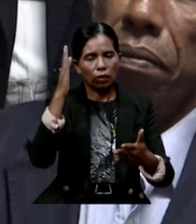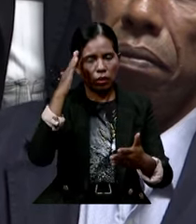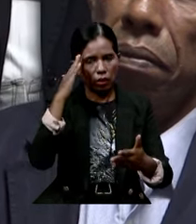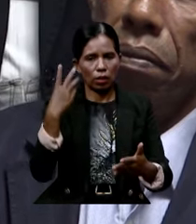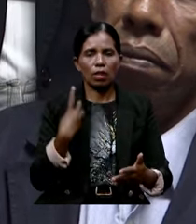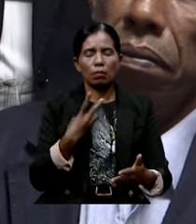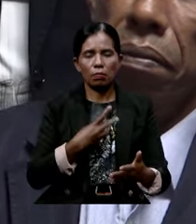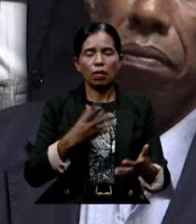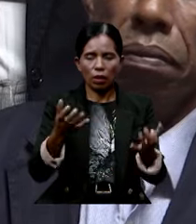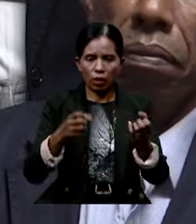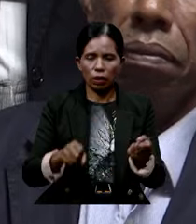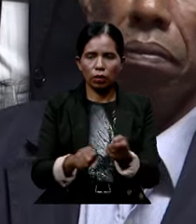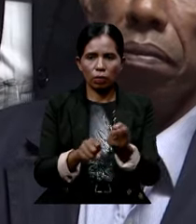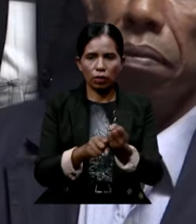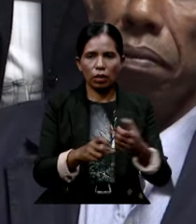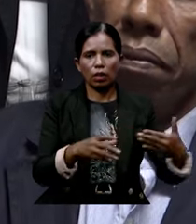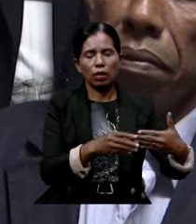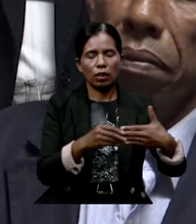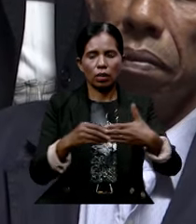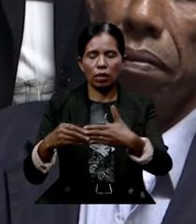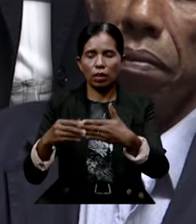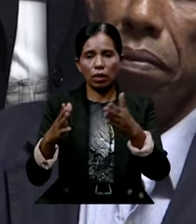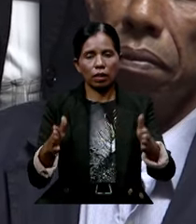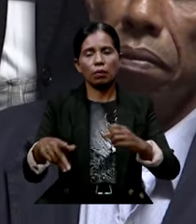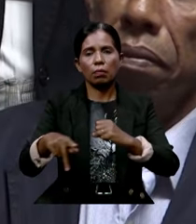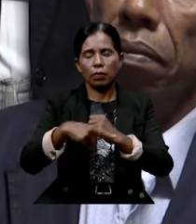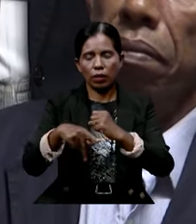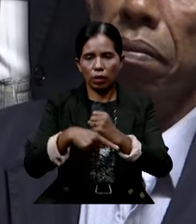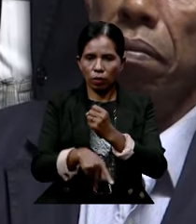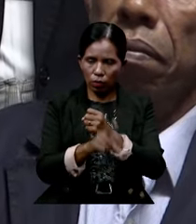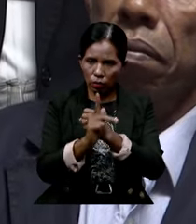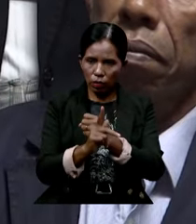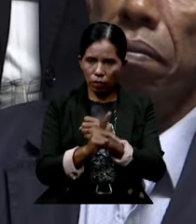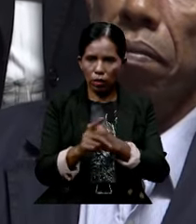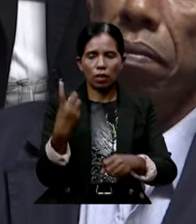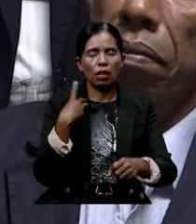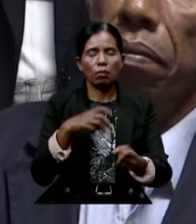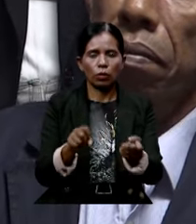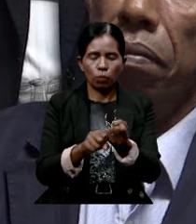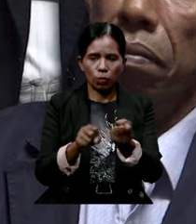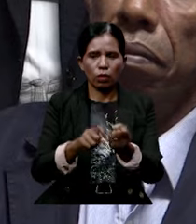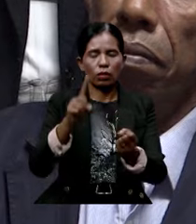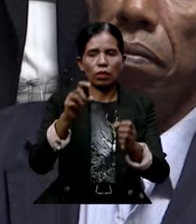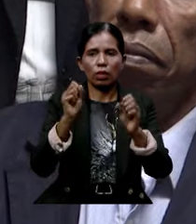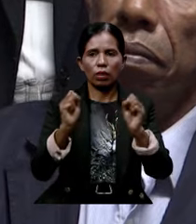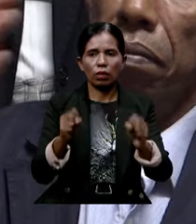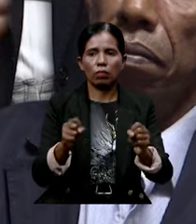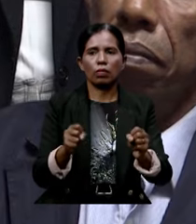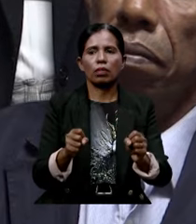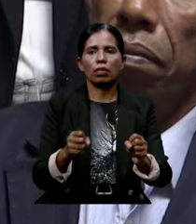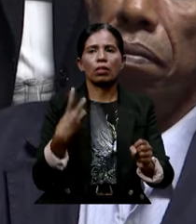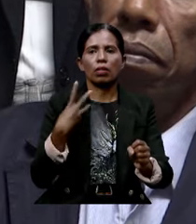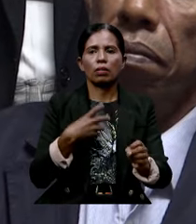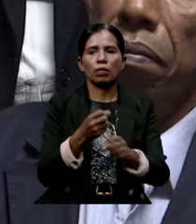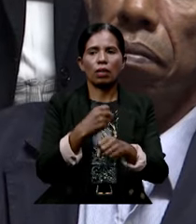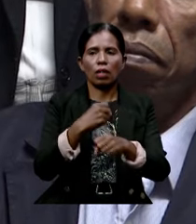maka sai lideransa ba ya partido kuntu nian ne anta momento ne har kontribusan ida hodi realiza be invento